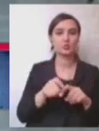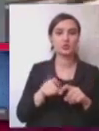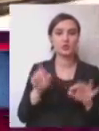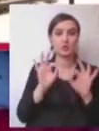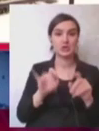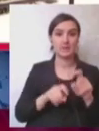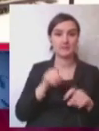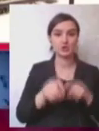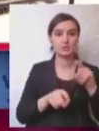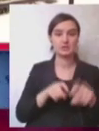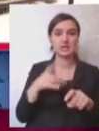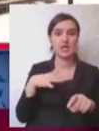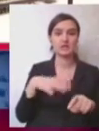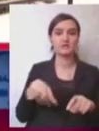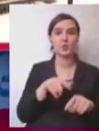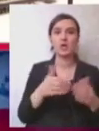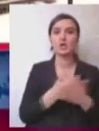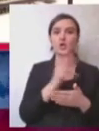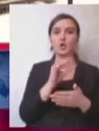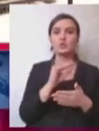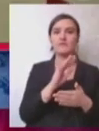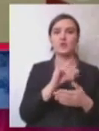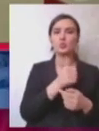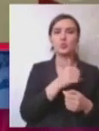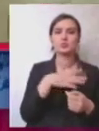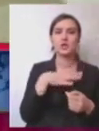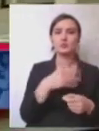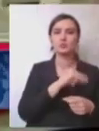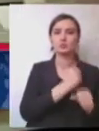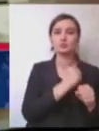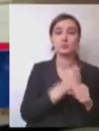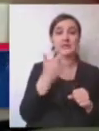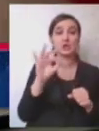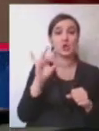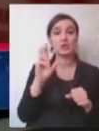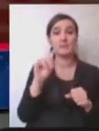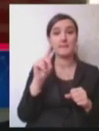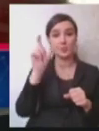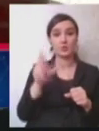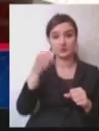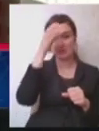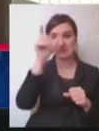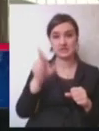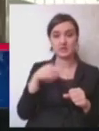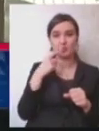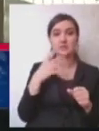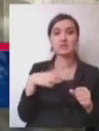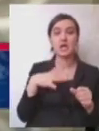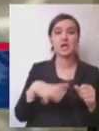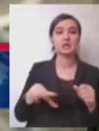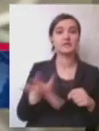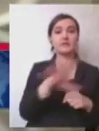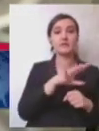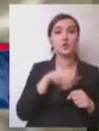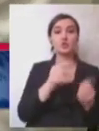ნაბიჯები საქართველოს ახალი კორონავირუსის წინააღმდეგ. როგორც გიორგი ბაბუაძემ გვითხრა, საქართველოს